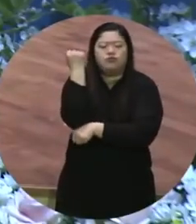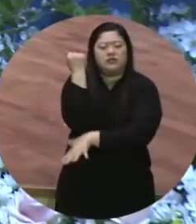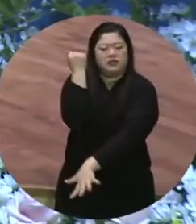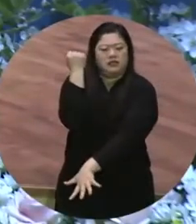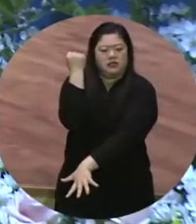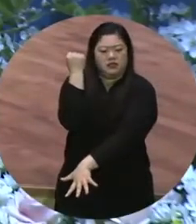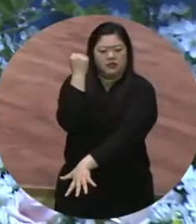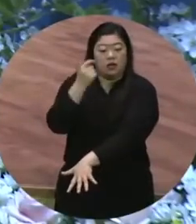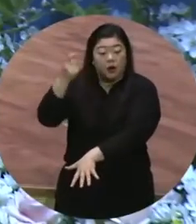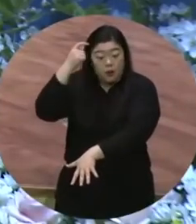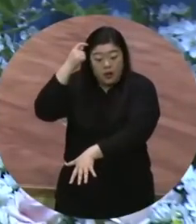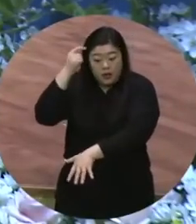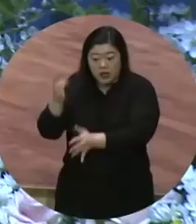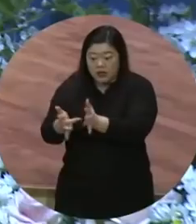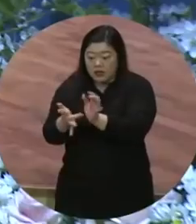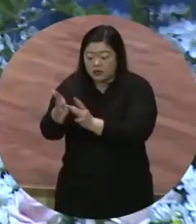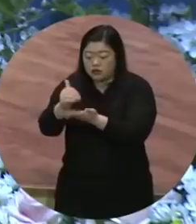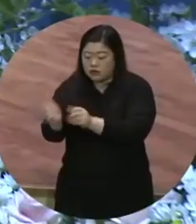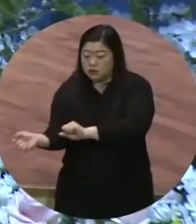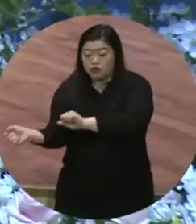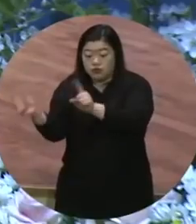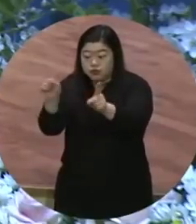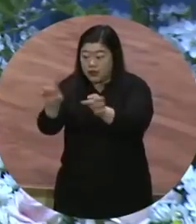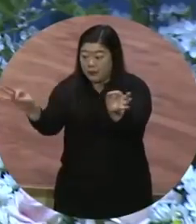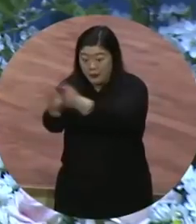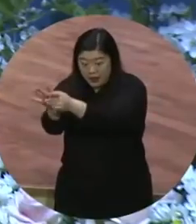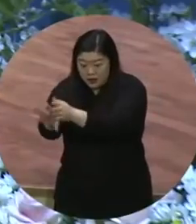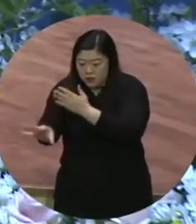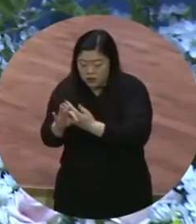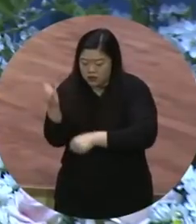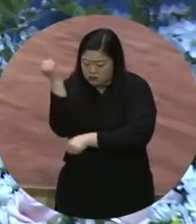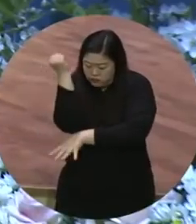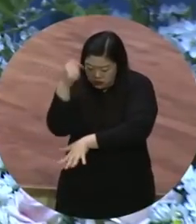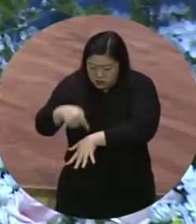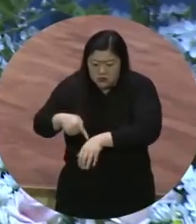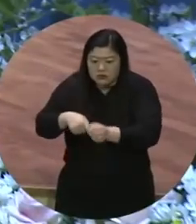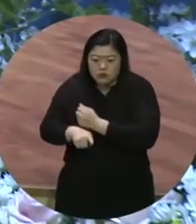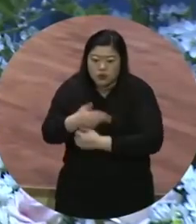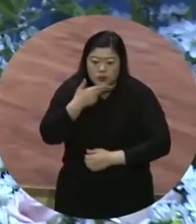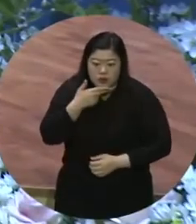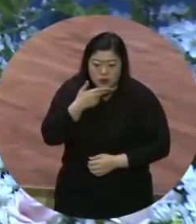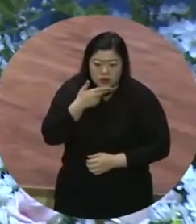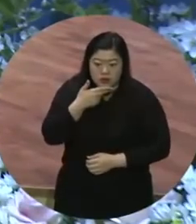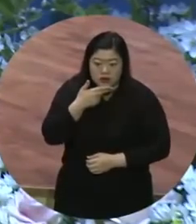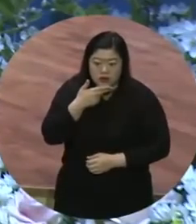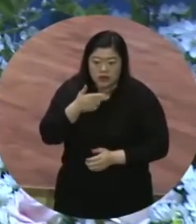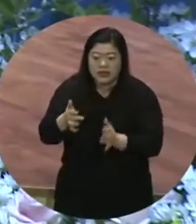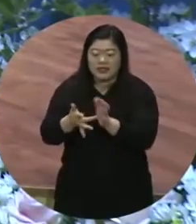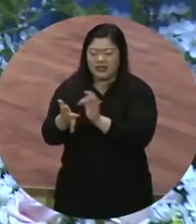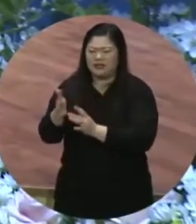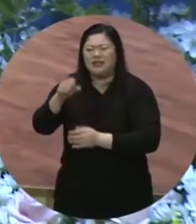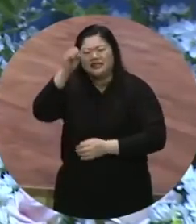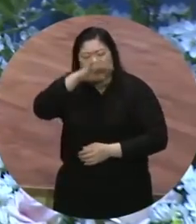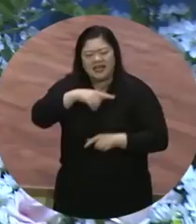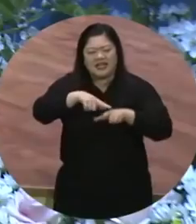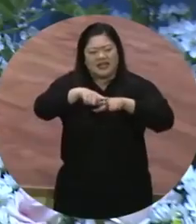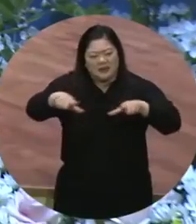기독교는 인간의 지혜를 말하는 그런 진부한 이야기로 그렇게 그냥 도덕적인